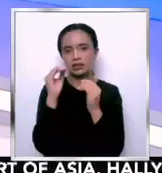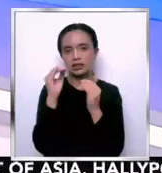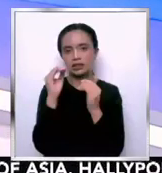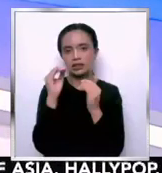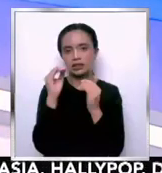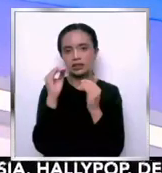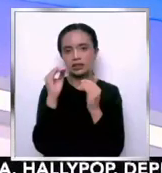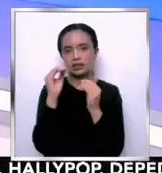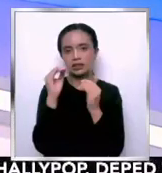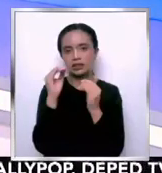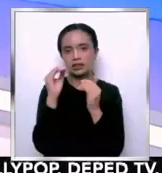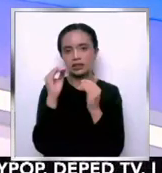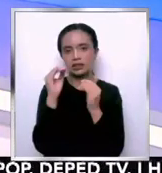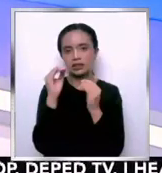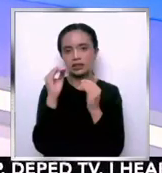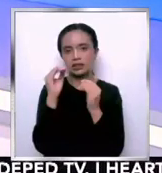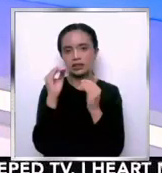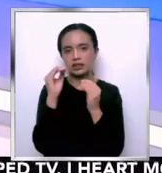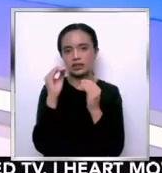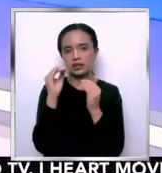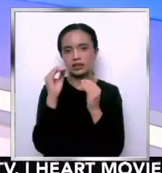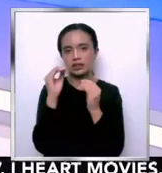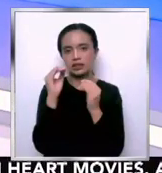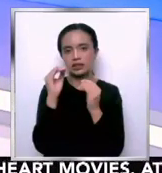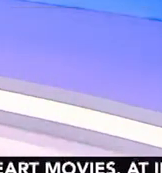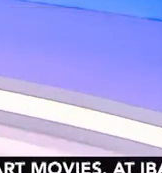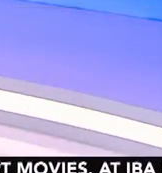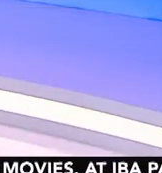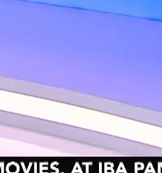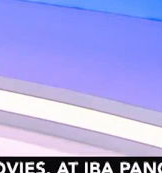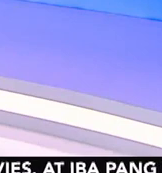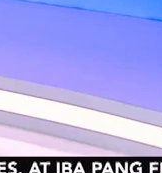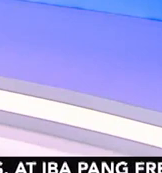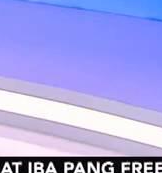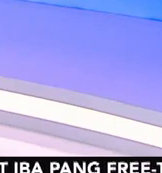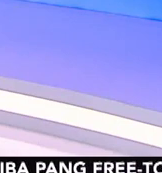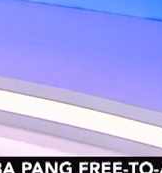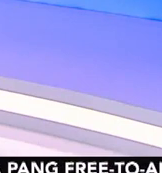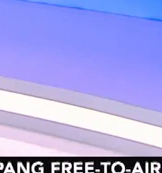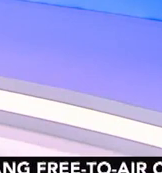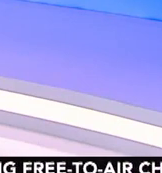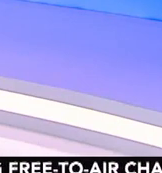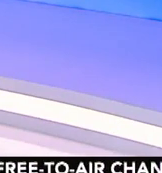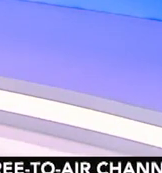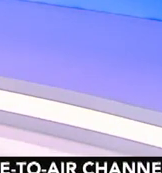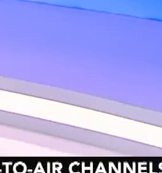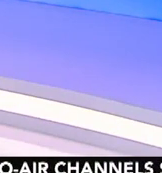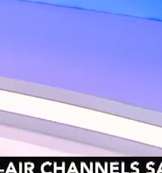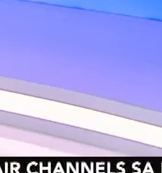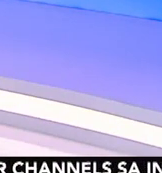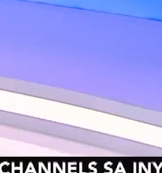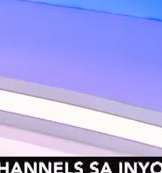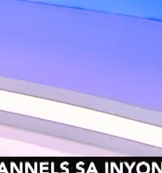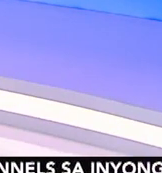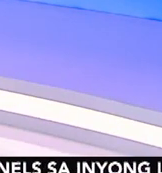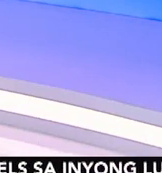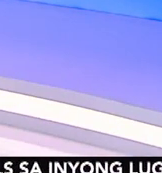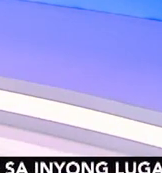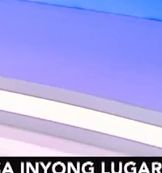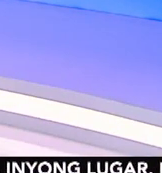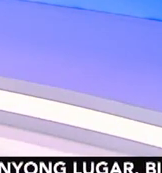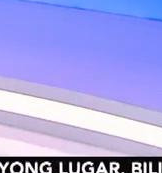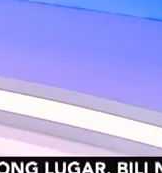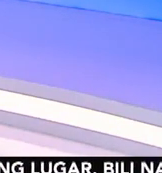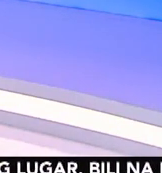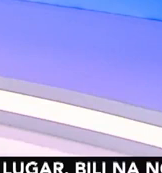Nasa Pilipinas ngayon ang isa sa pinakamataas opisyal ng China, ang dating Chinese ambassador sa bansa na si Liu Yanchao. Sa